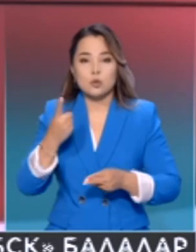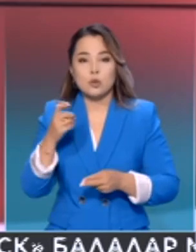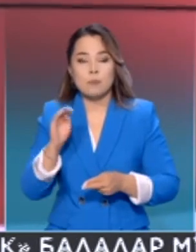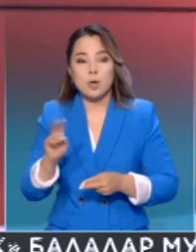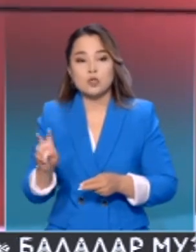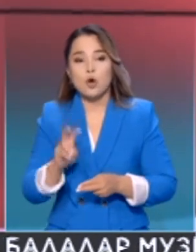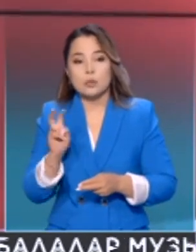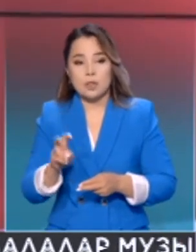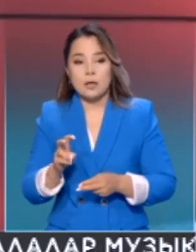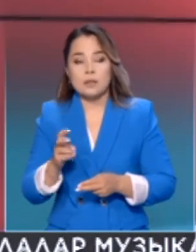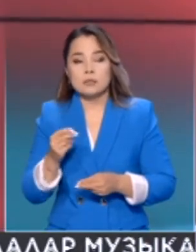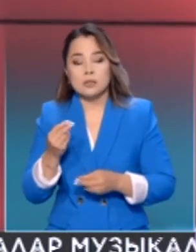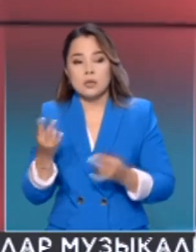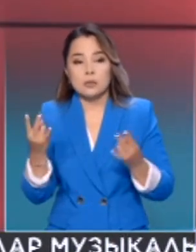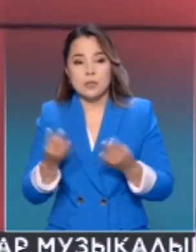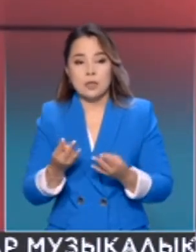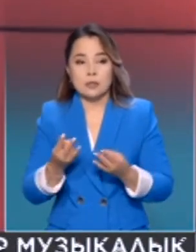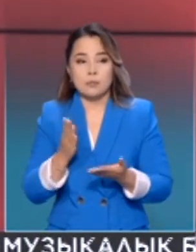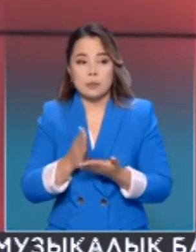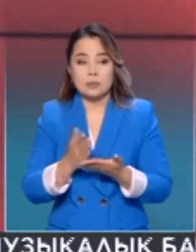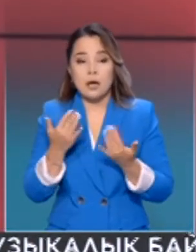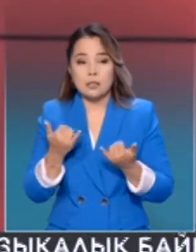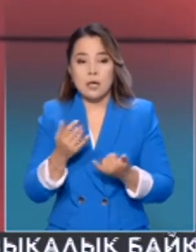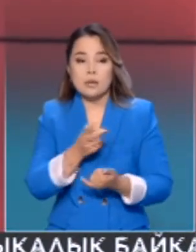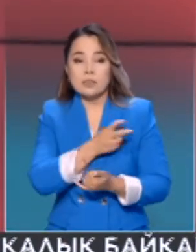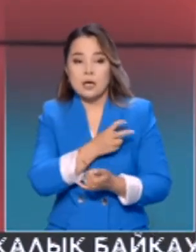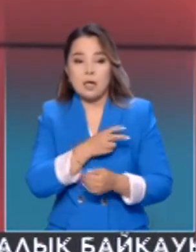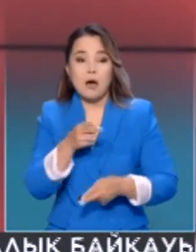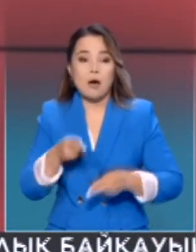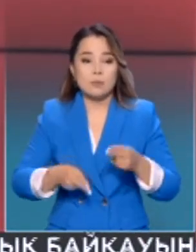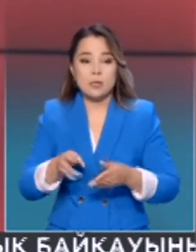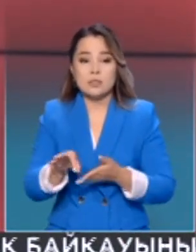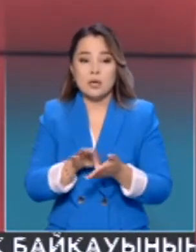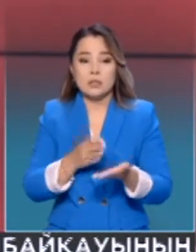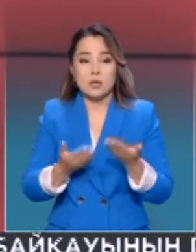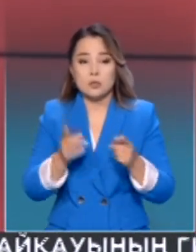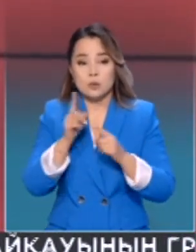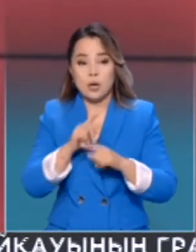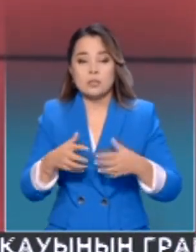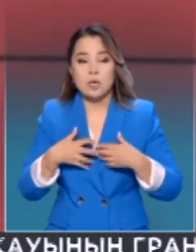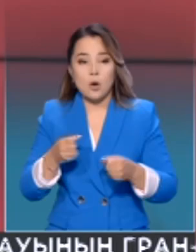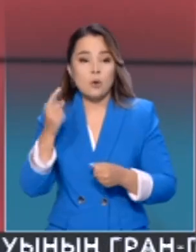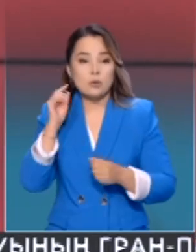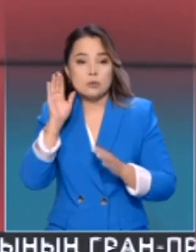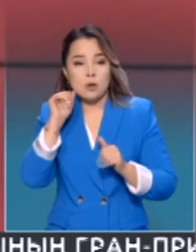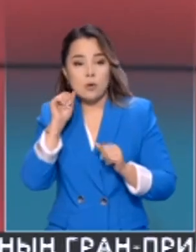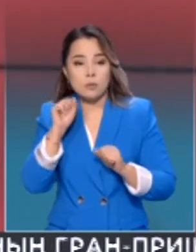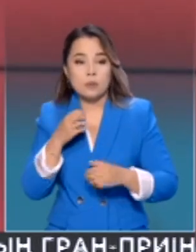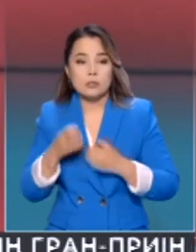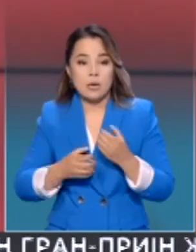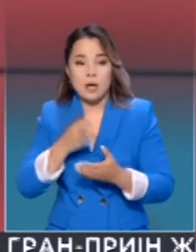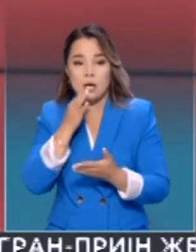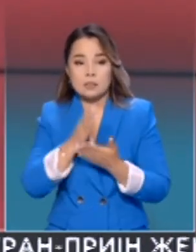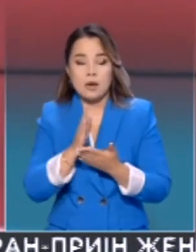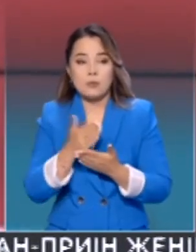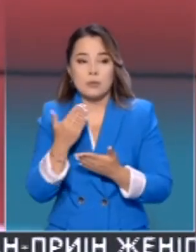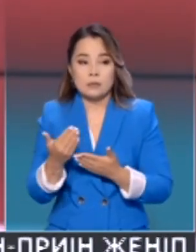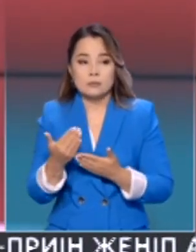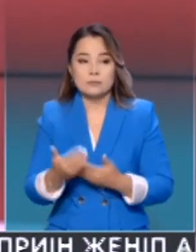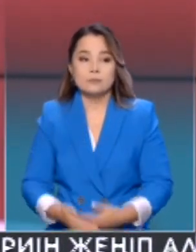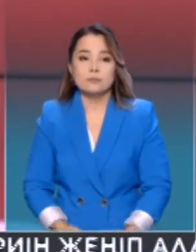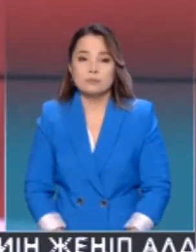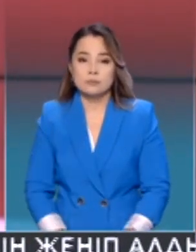мың доллардан астам қаражат керек. Дәрігерлер операцияны жеделдетпесе сау құлағы да естімей қалу қаупі бар екенін